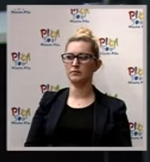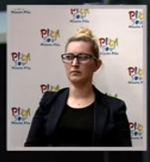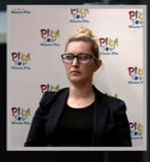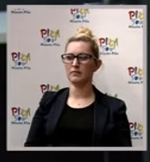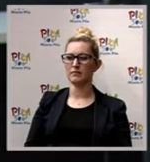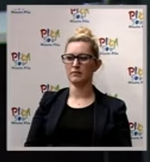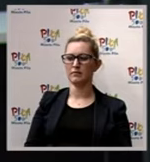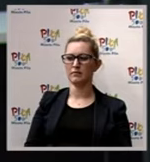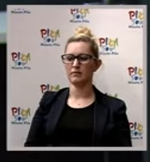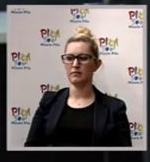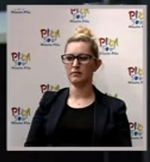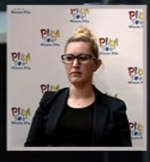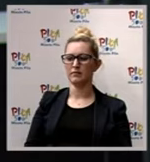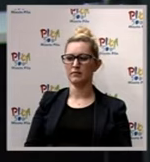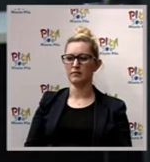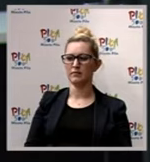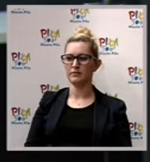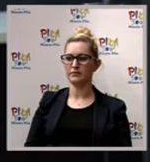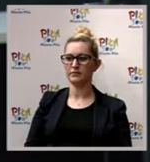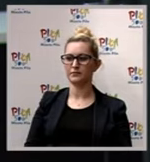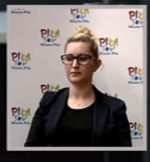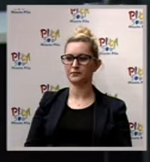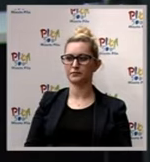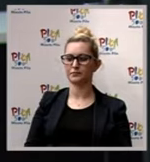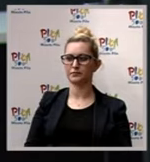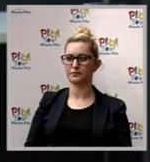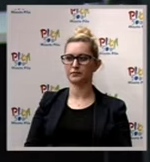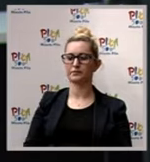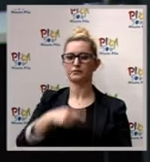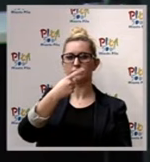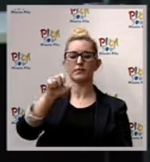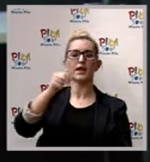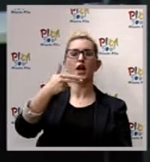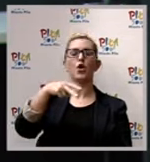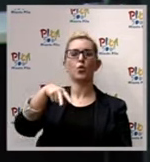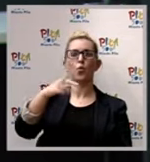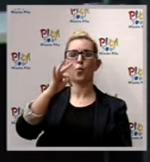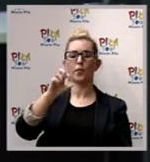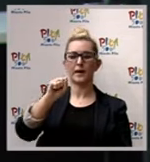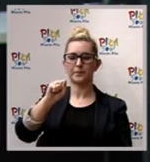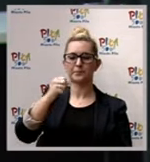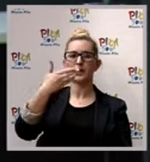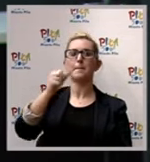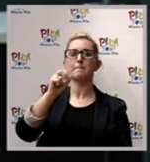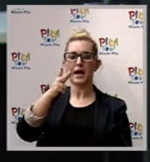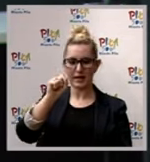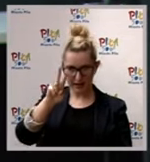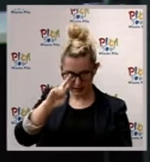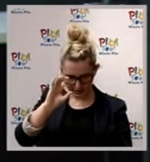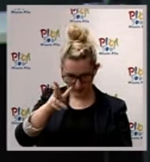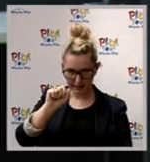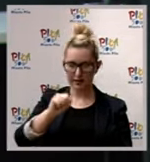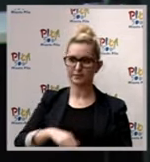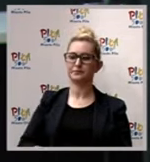Rejonowego w Pile do orzekania w sprawach z zakresu prawa pracy. Danuta Makarska. Komisja skrutacyjna stwierdza, że